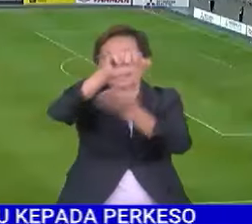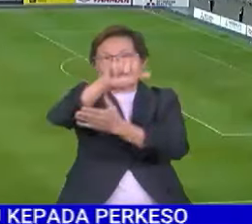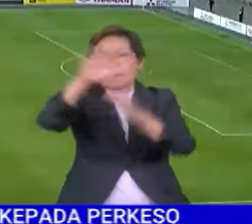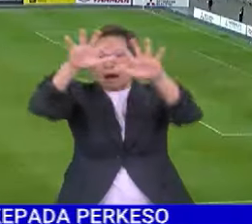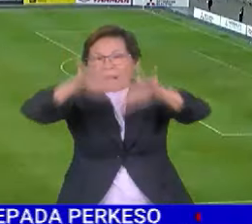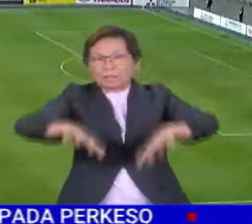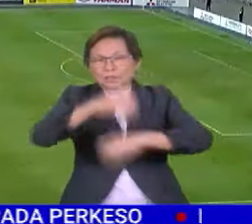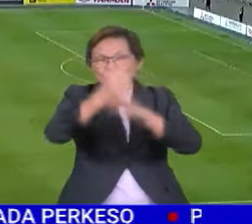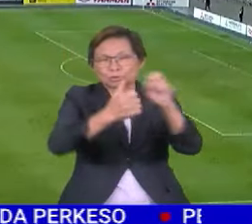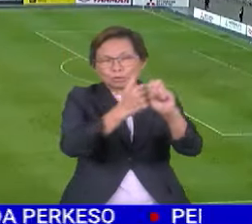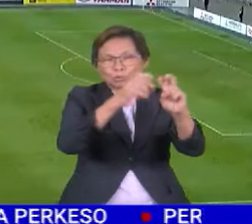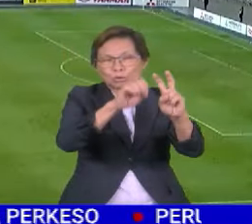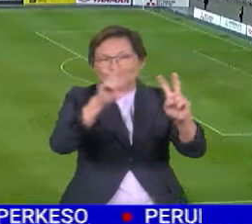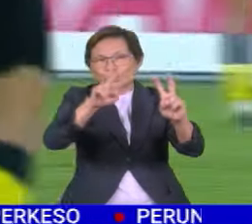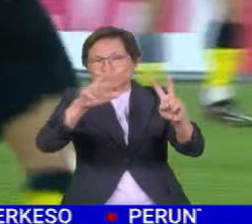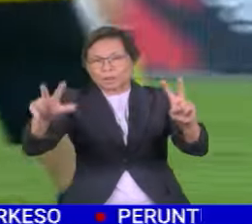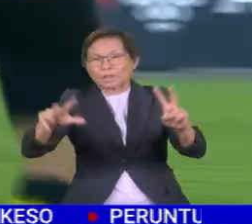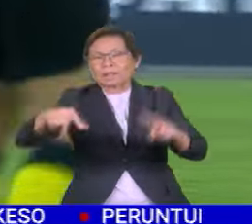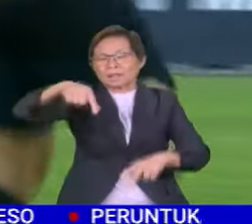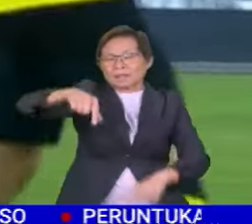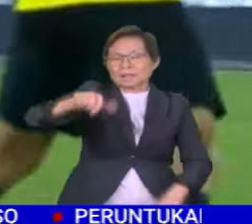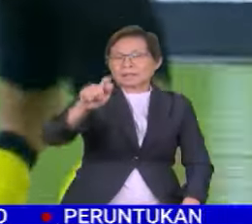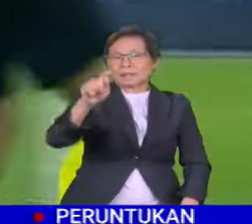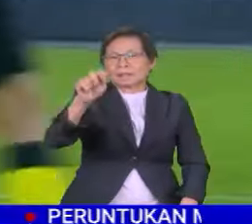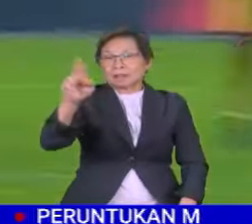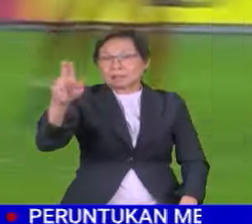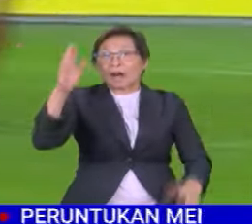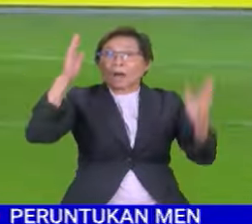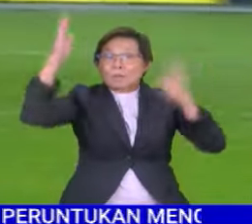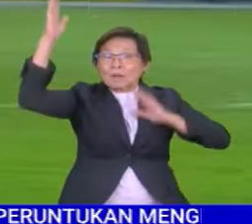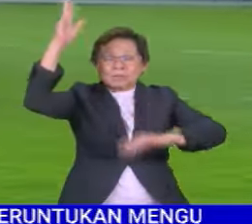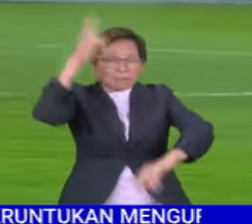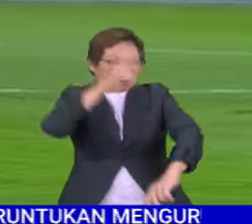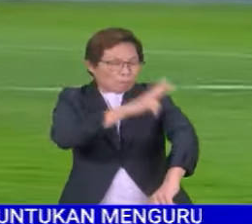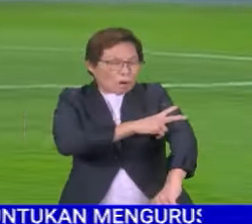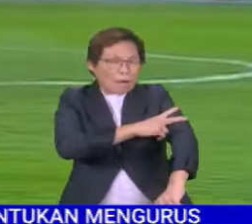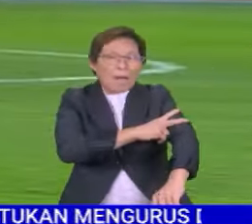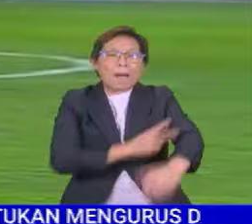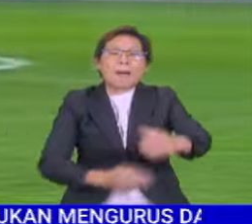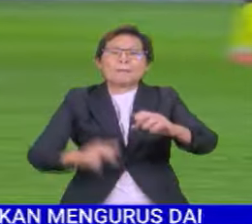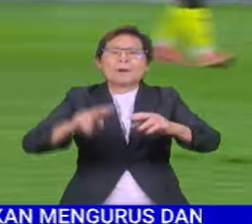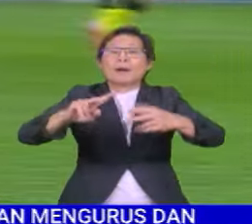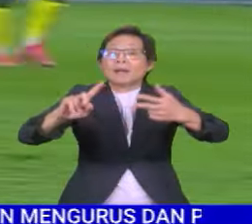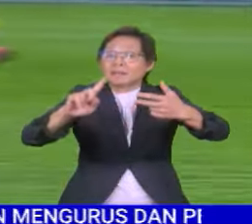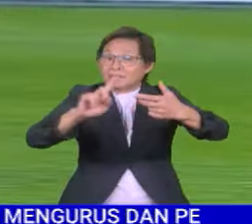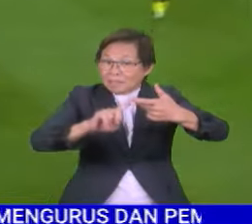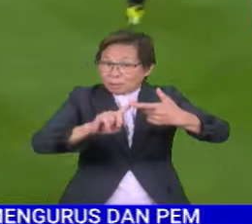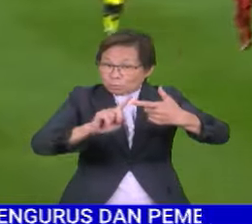2023 di Qatar selepas skuad negara layak secara merit sebagai naik juara kumpulan E.